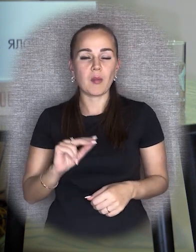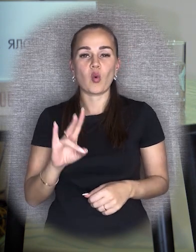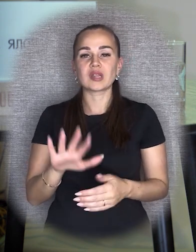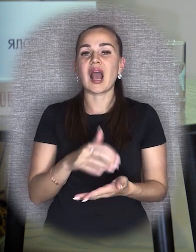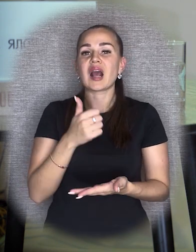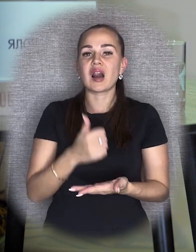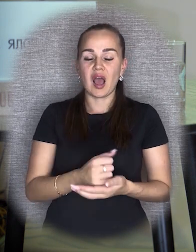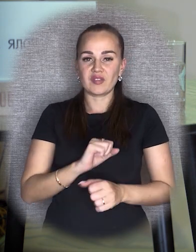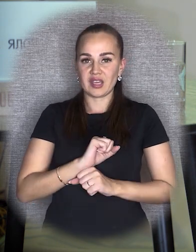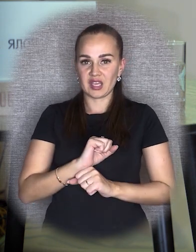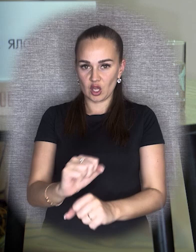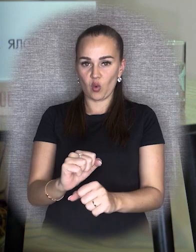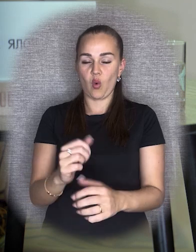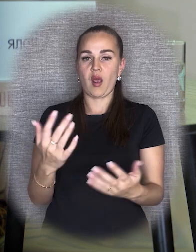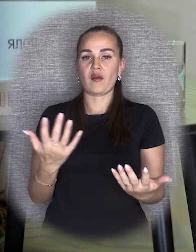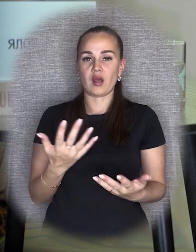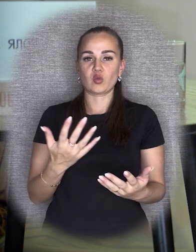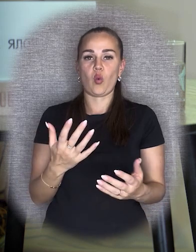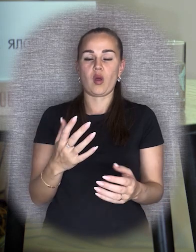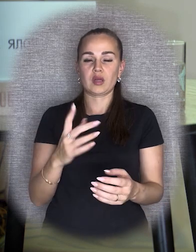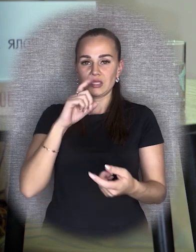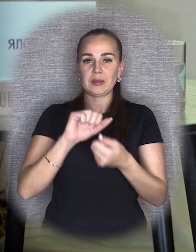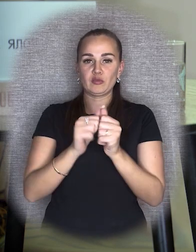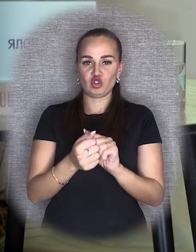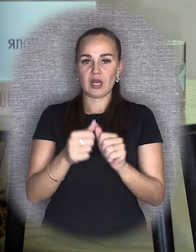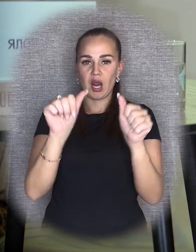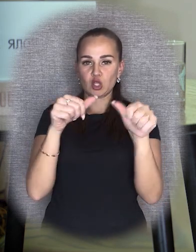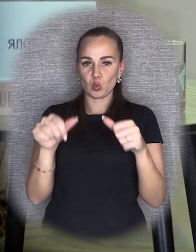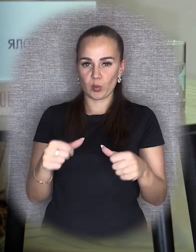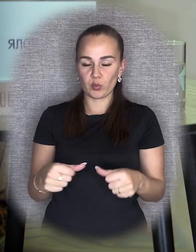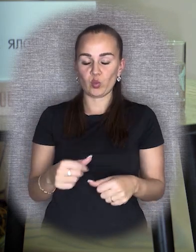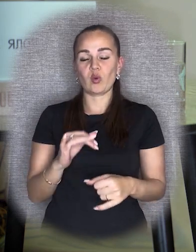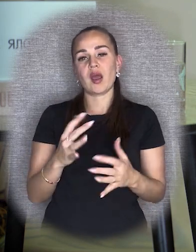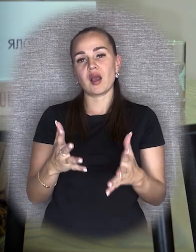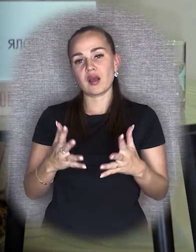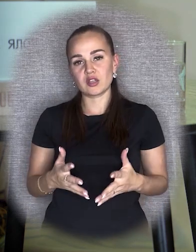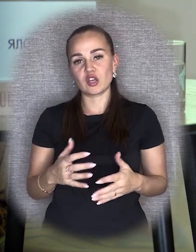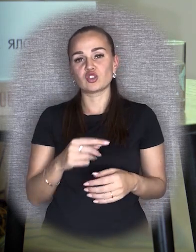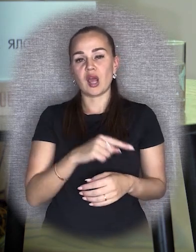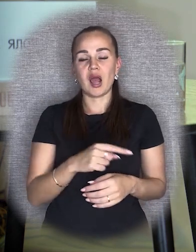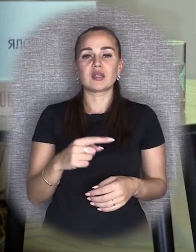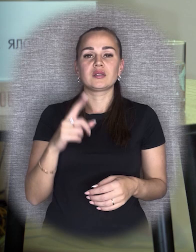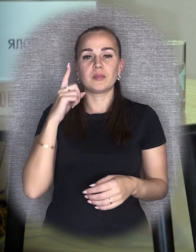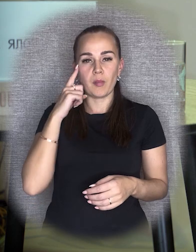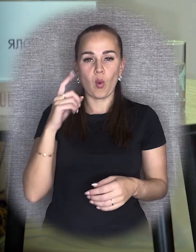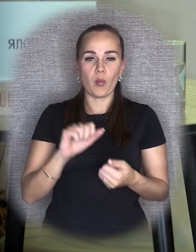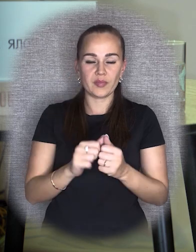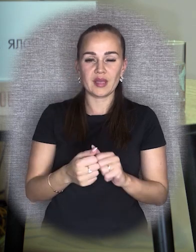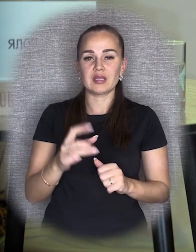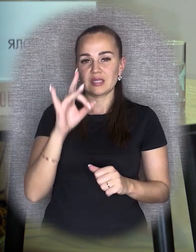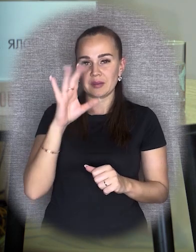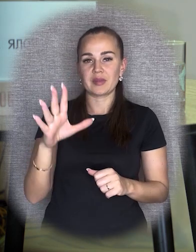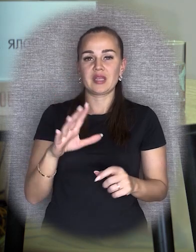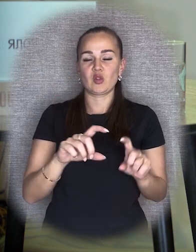героев, которых запечатлела скульптура. И поэтому мы, конечно, помнили знаменитую фразу о том,